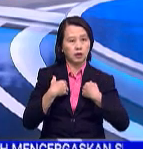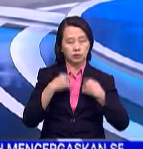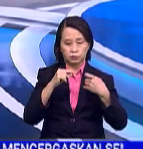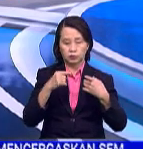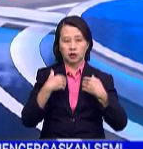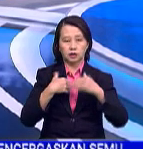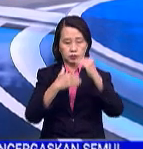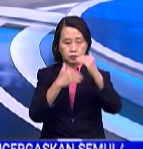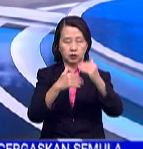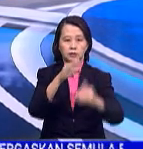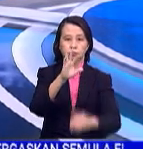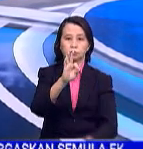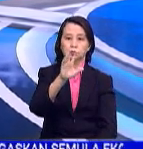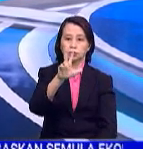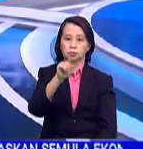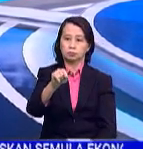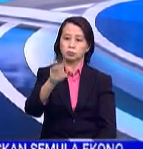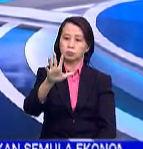pada tahap